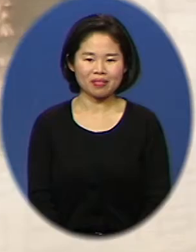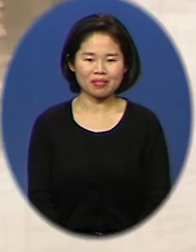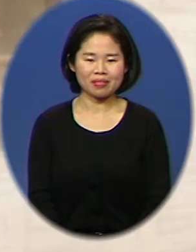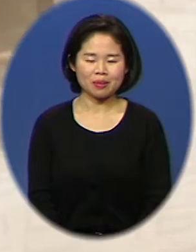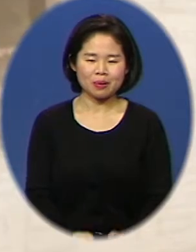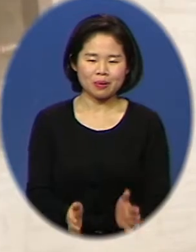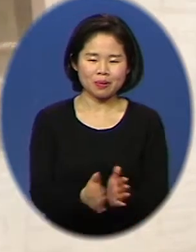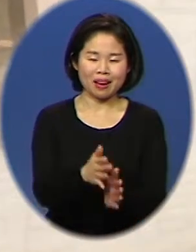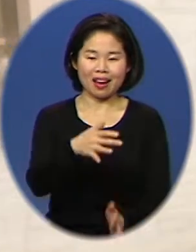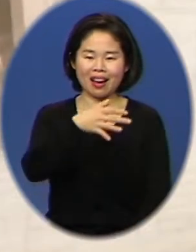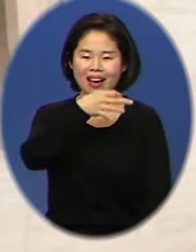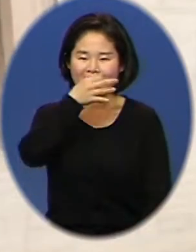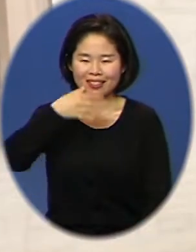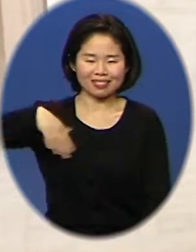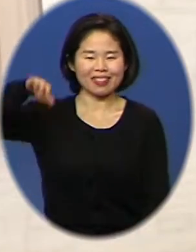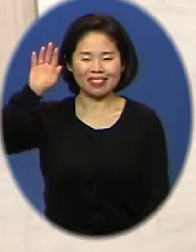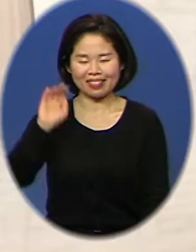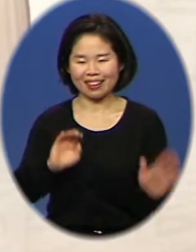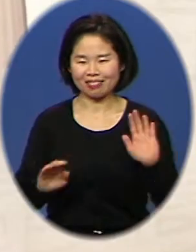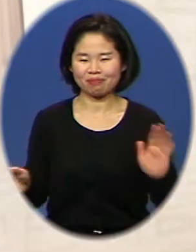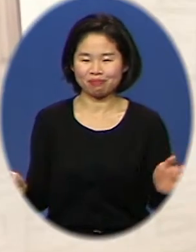화려하고 신명나는 장단.